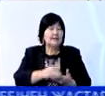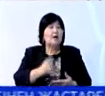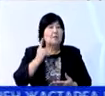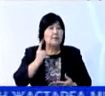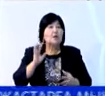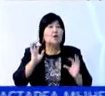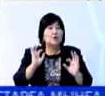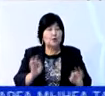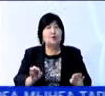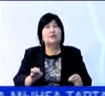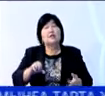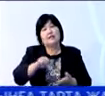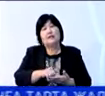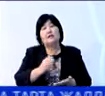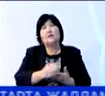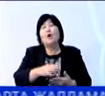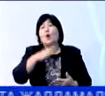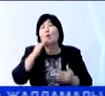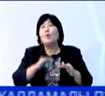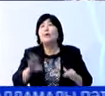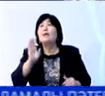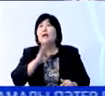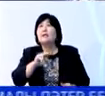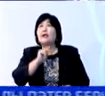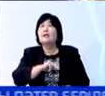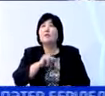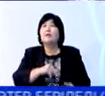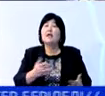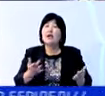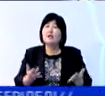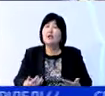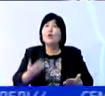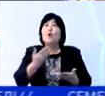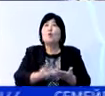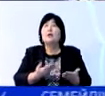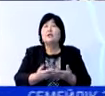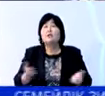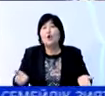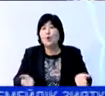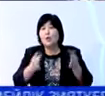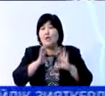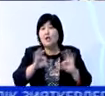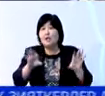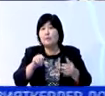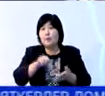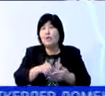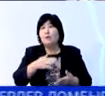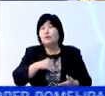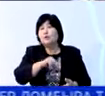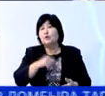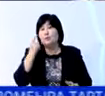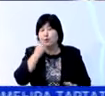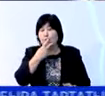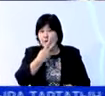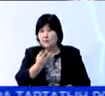дұрыс тетік деп ойлаймын. Осы көпбалалы аналарды еңбекке тарту мәселесі көтеріліп отыр. Және біздің өзімізде көзіміз